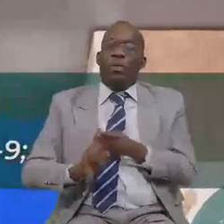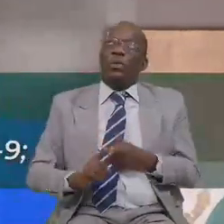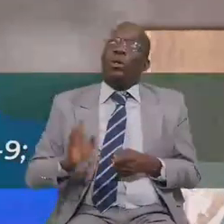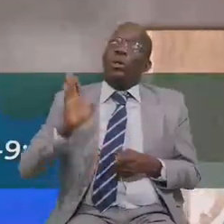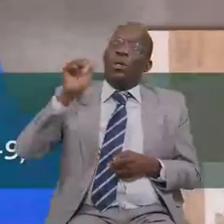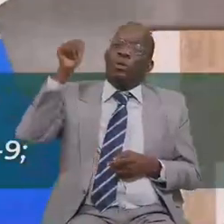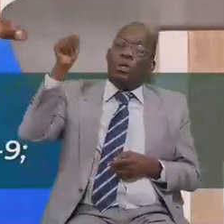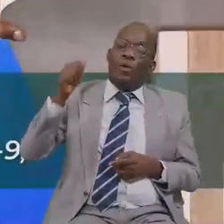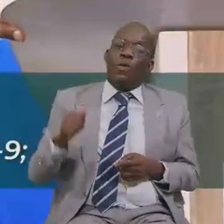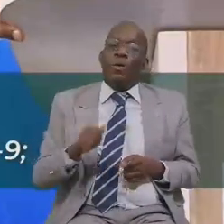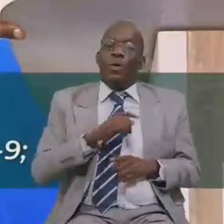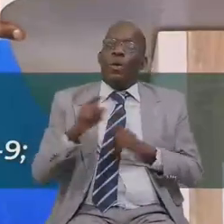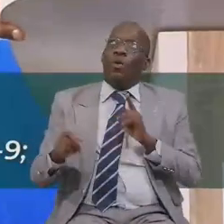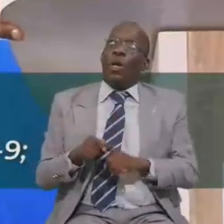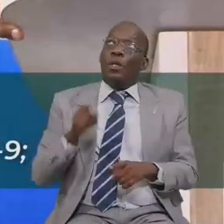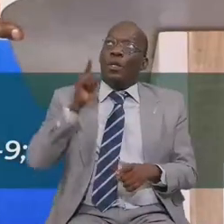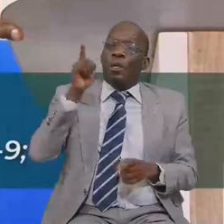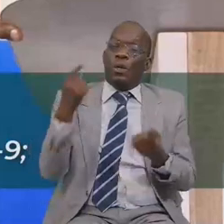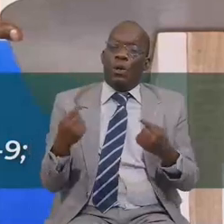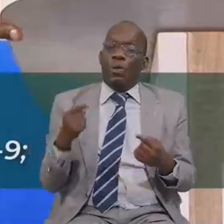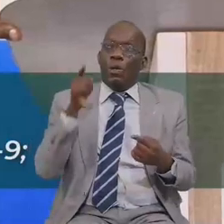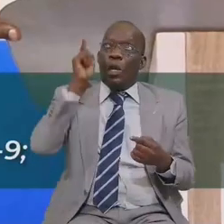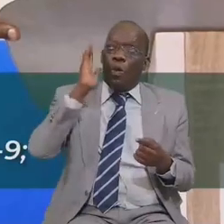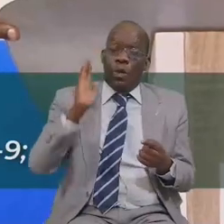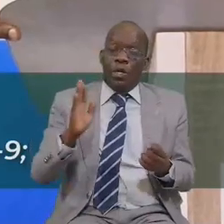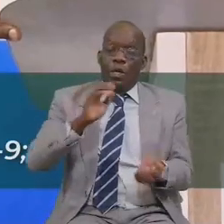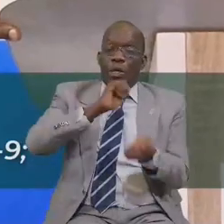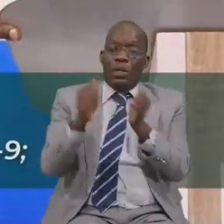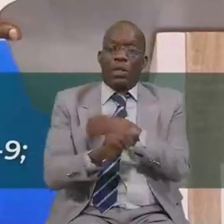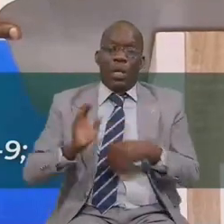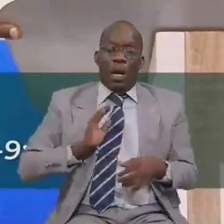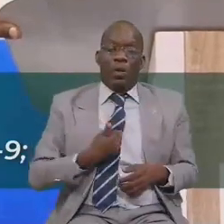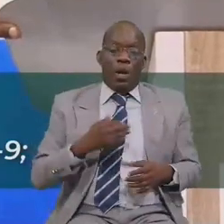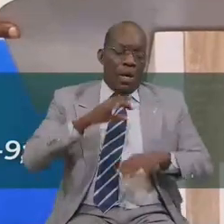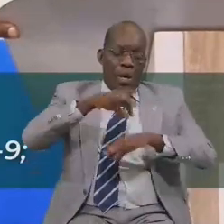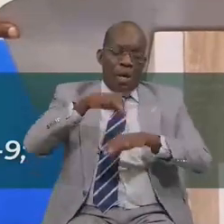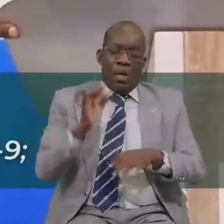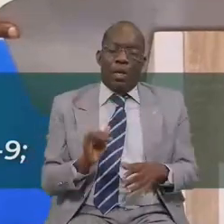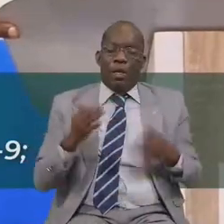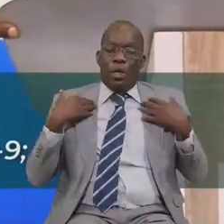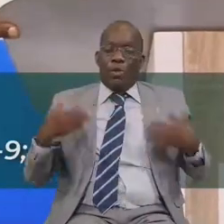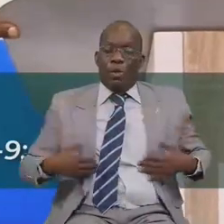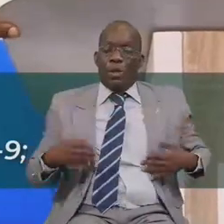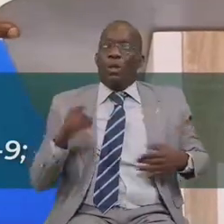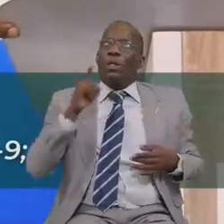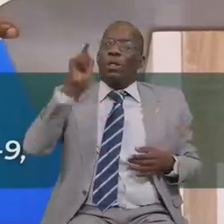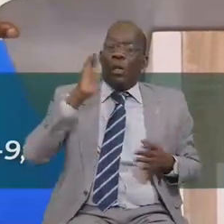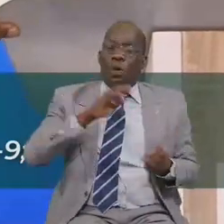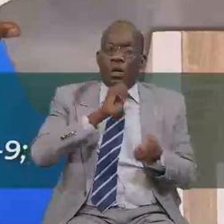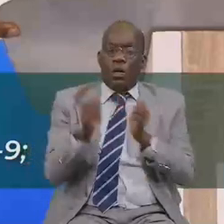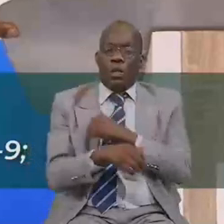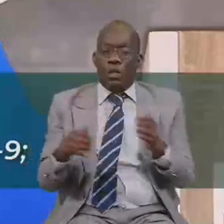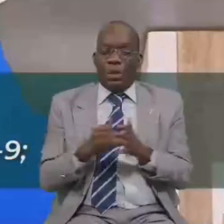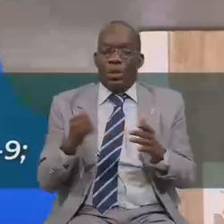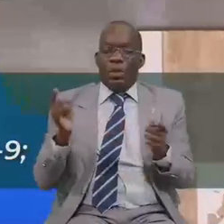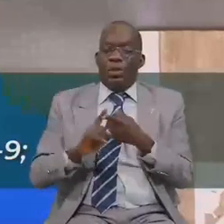viendra, il va changer notre corps terrestre. Et il va le changer pour être comme son